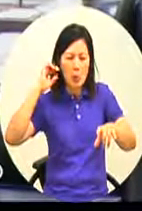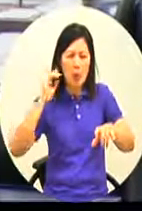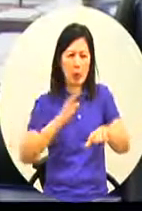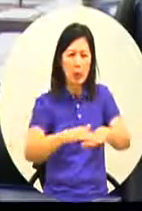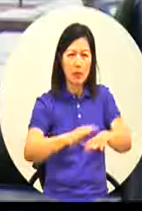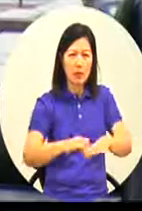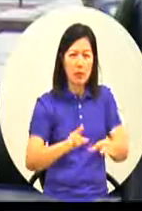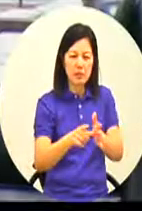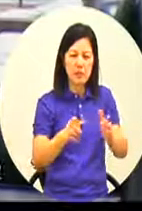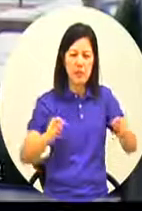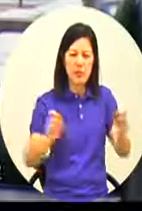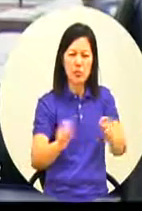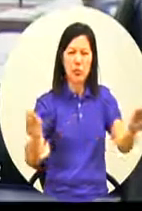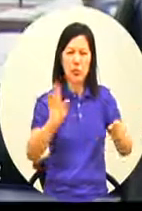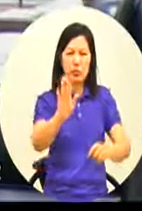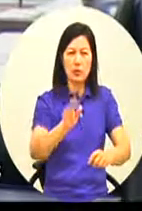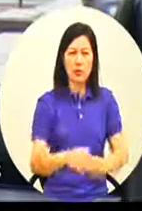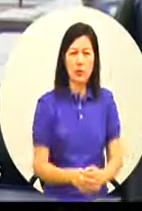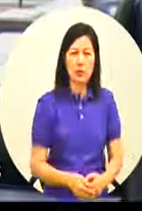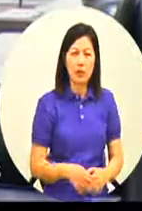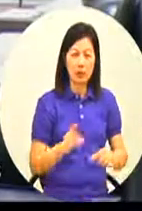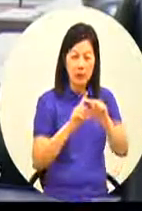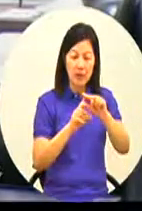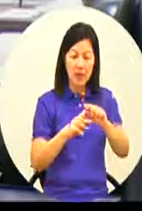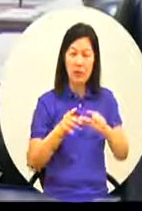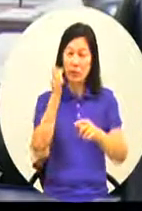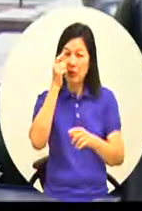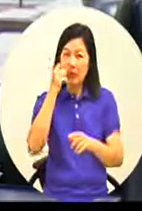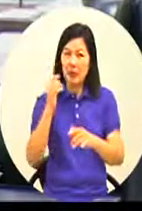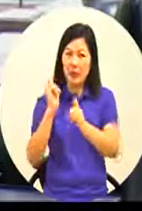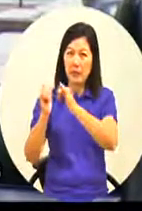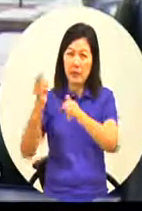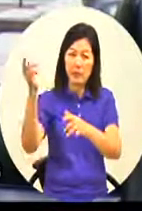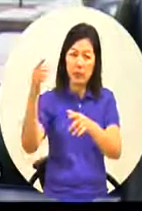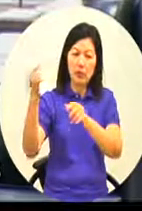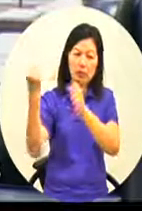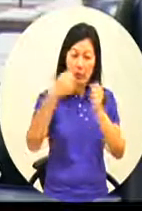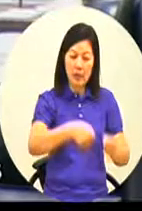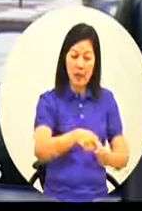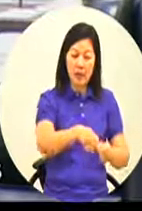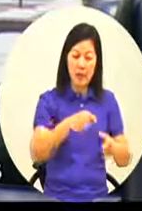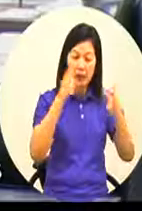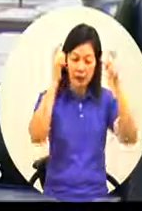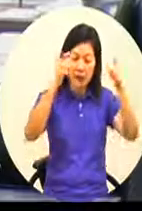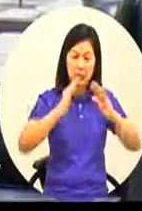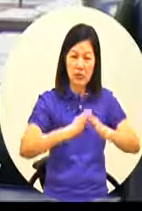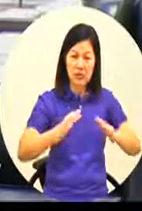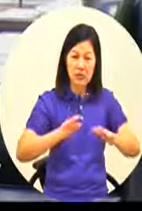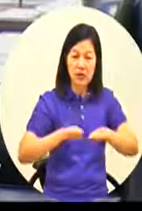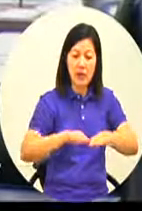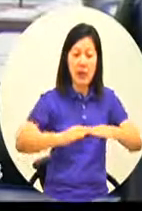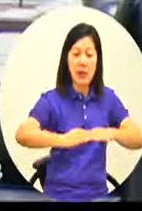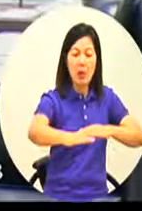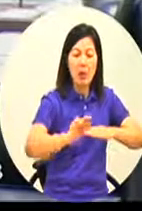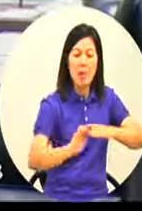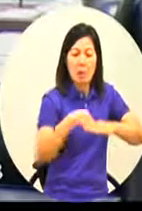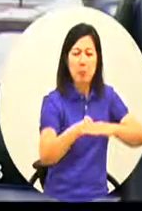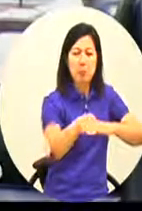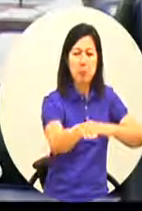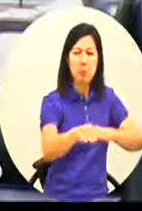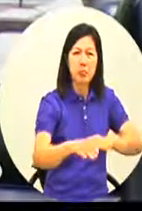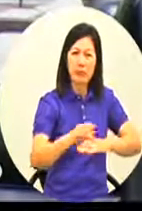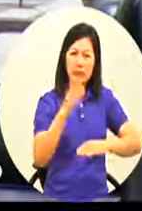子了。然后呢，从台中来的朋友，从台南来的朋友，老是讲说，哎，你高雄市的路面那真礼拜，市区